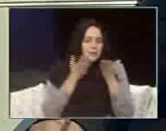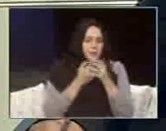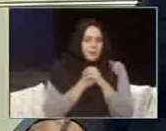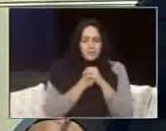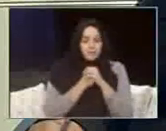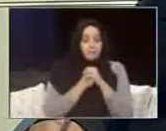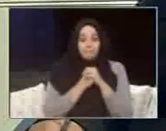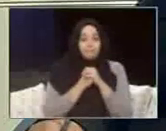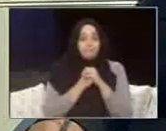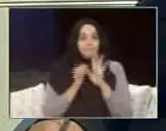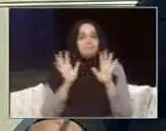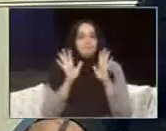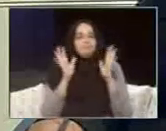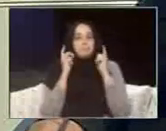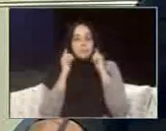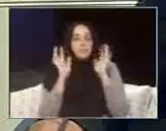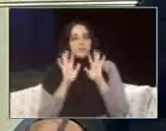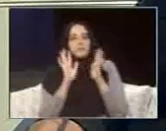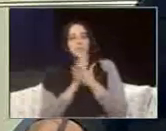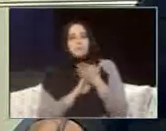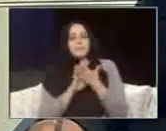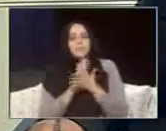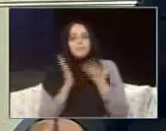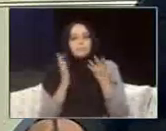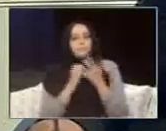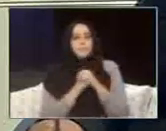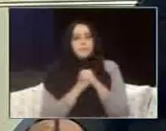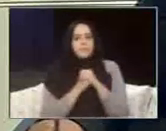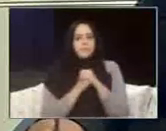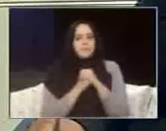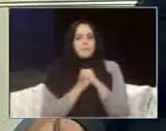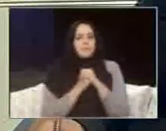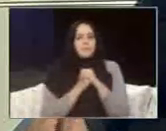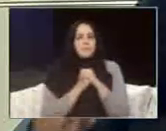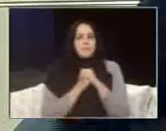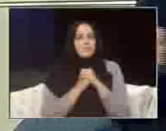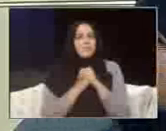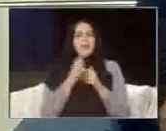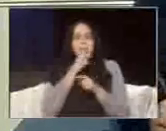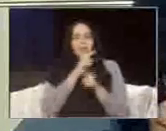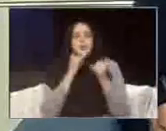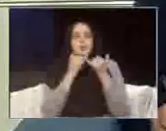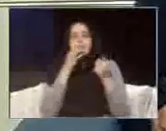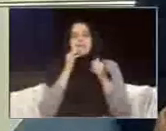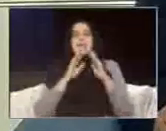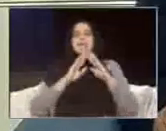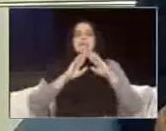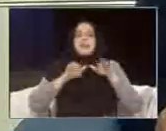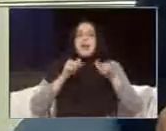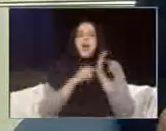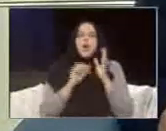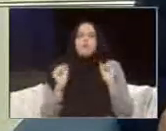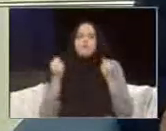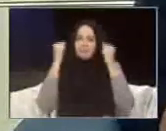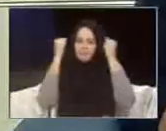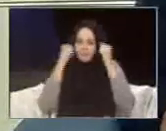حكم الطلاق في حالة الغضب، لا في الغضب. الطلاق في حالة الغضب.